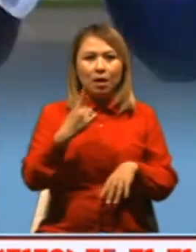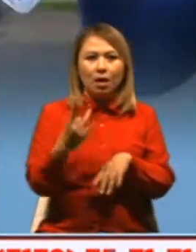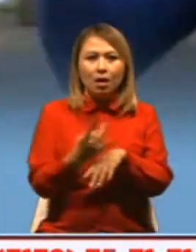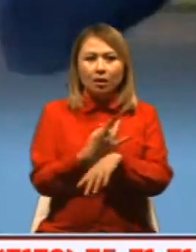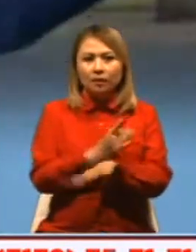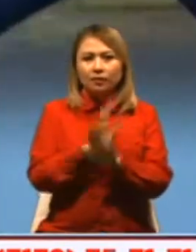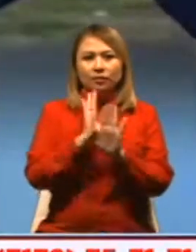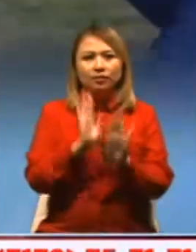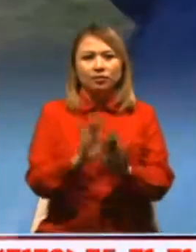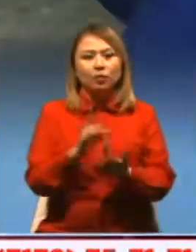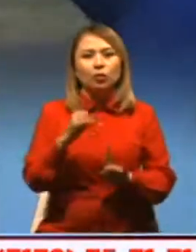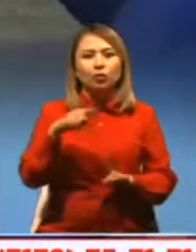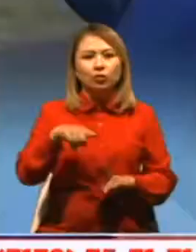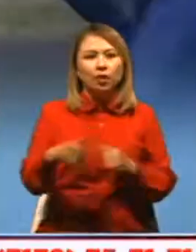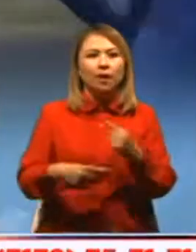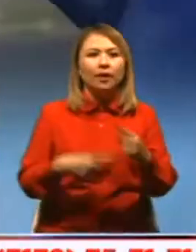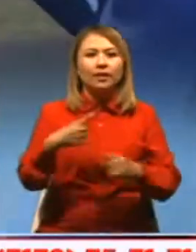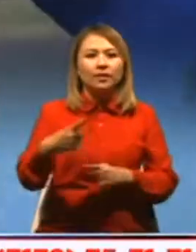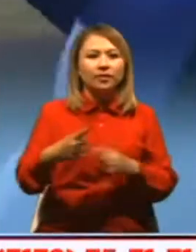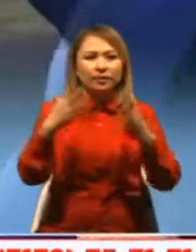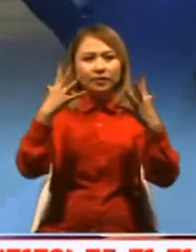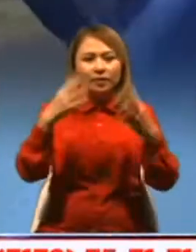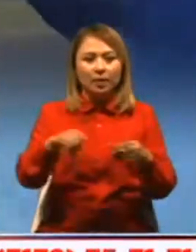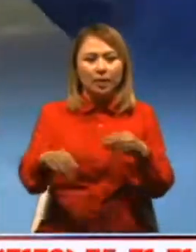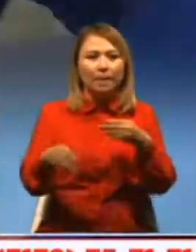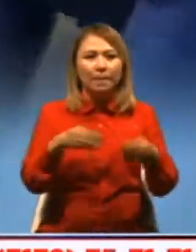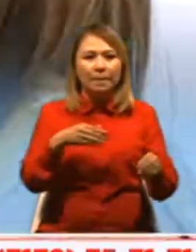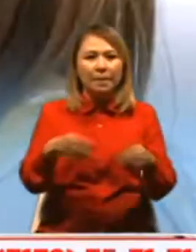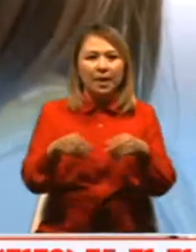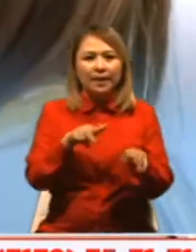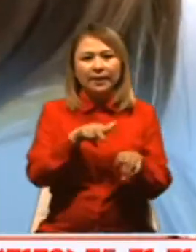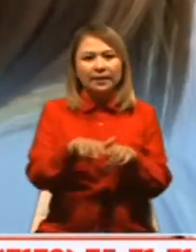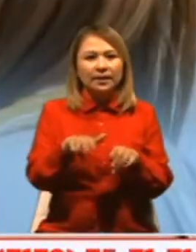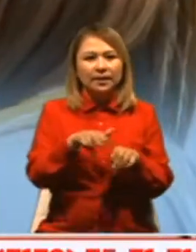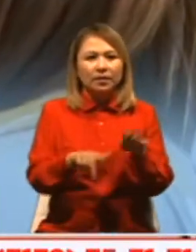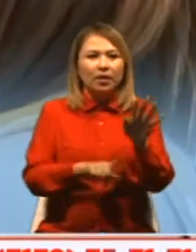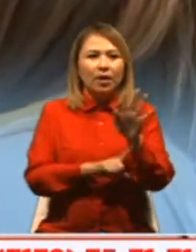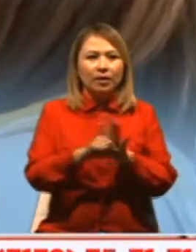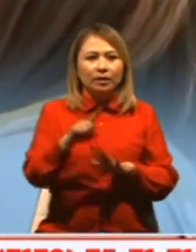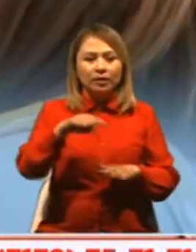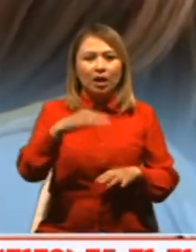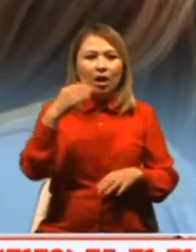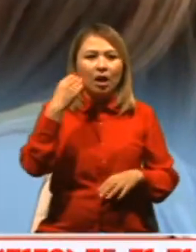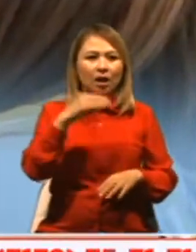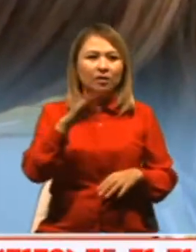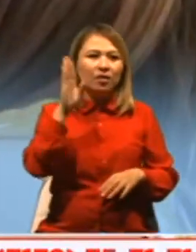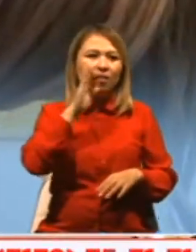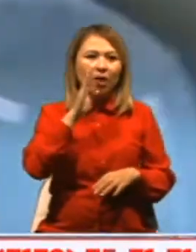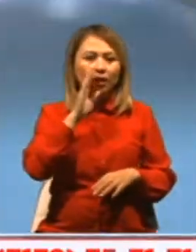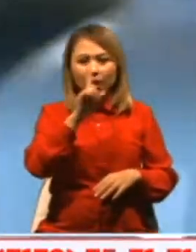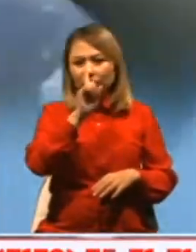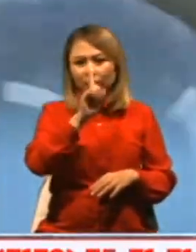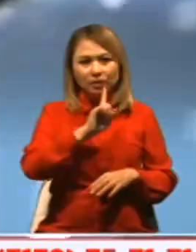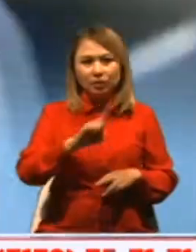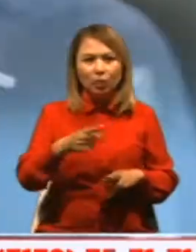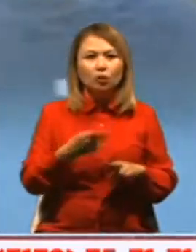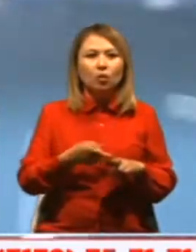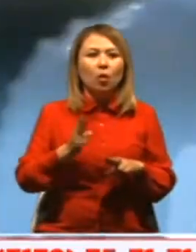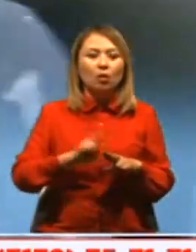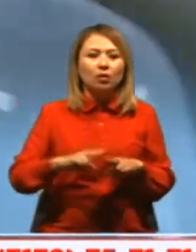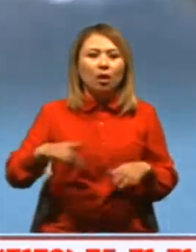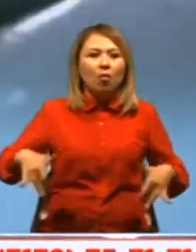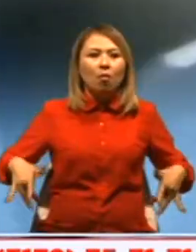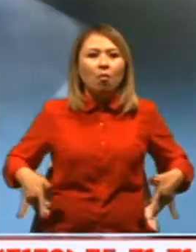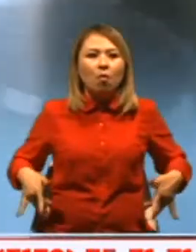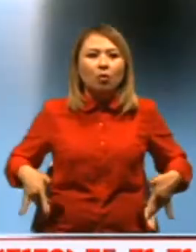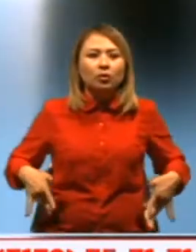қолдану керек. Өйткені оны келесі күні қолданғанда пластик құрамындағы зиянды заттар су сапасына кері әсерін тигізеді. Ал су ішу бүйректің